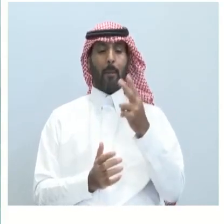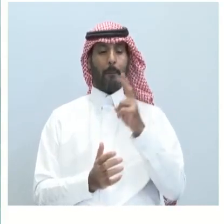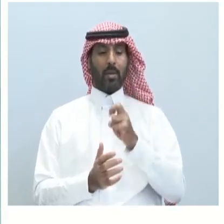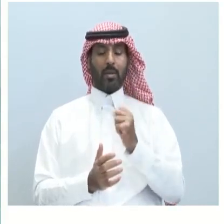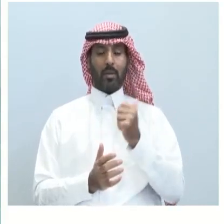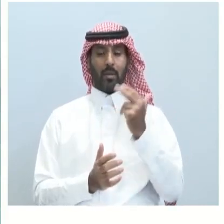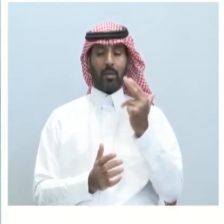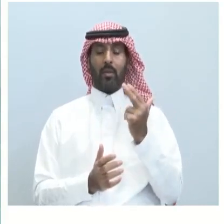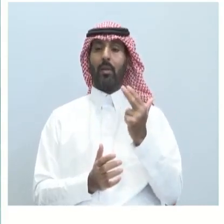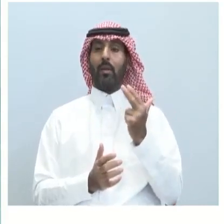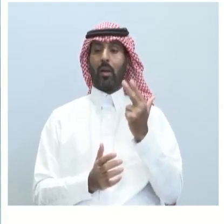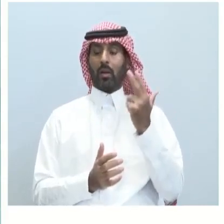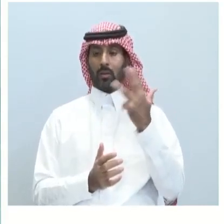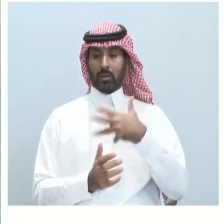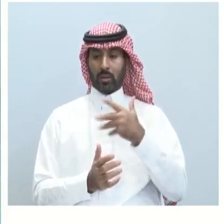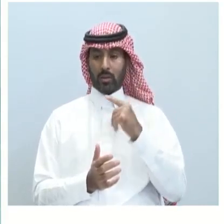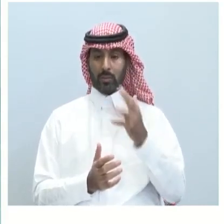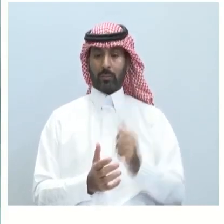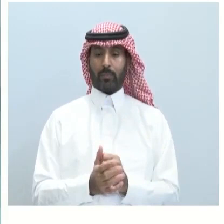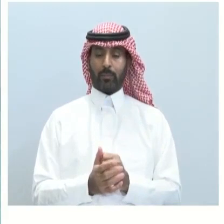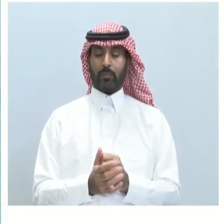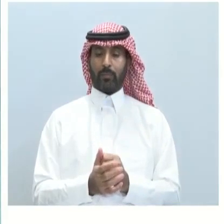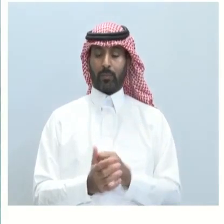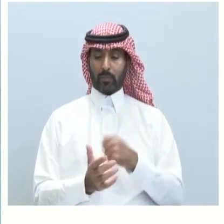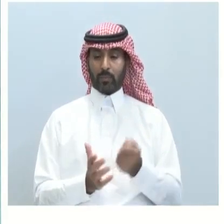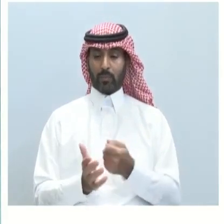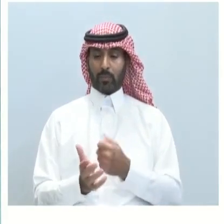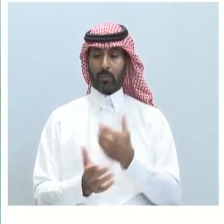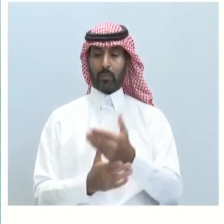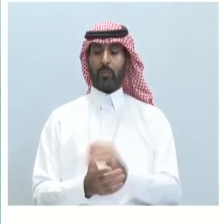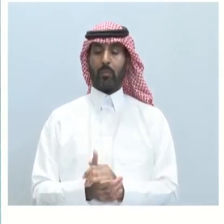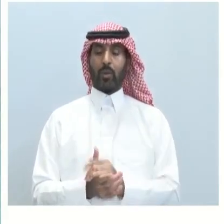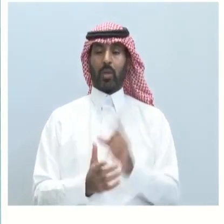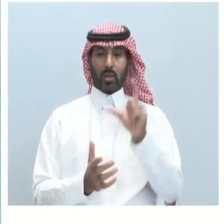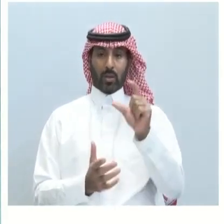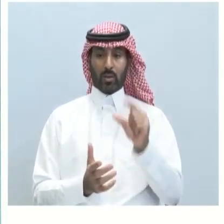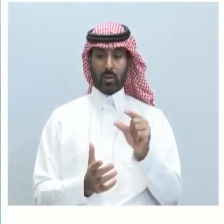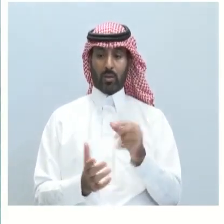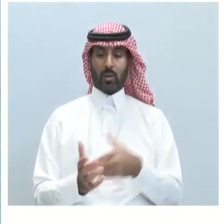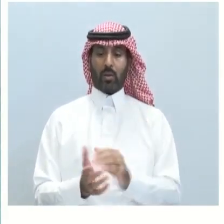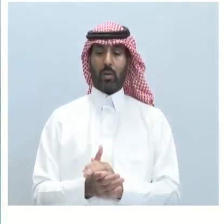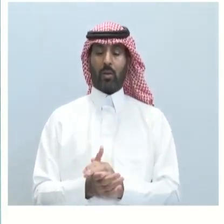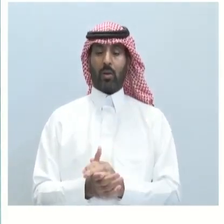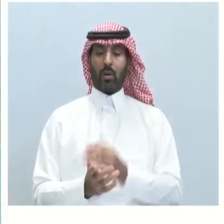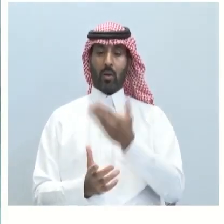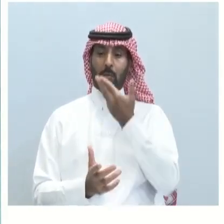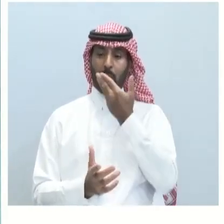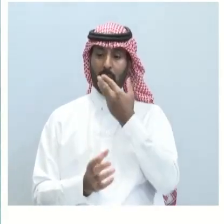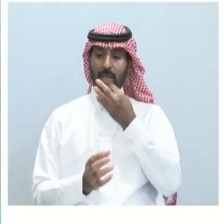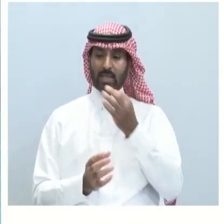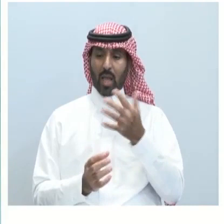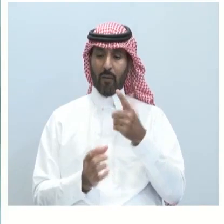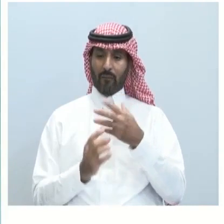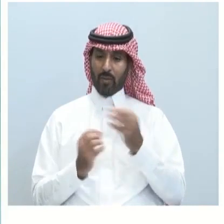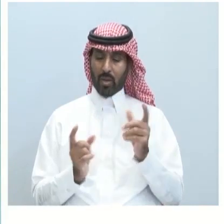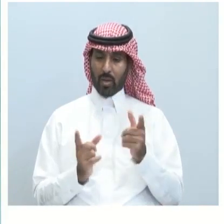اللي اخذناها او القوانين اللي اخذناها في درس اليوم اخيرا الخلاصه ذكرنا بان الماء النقي يكون